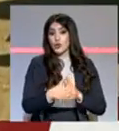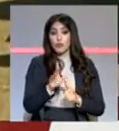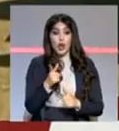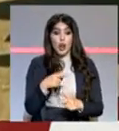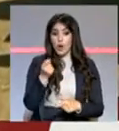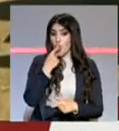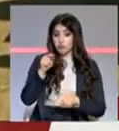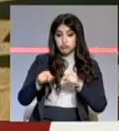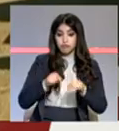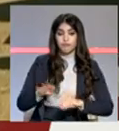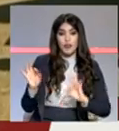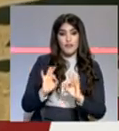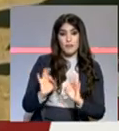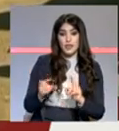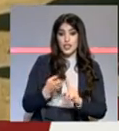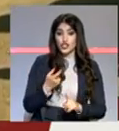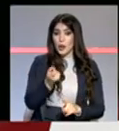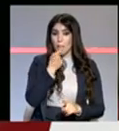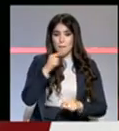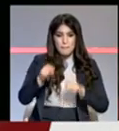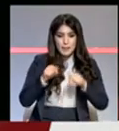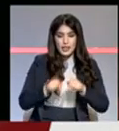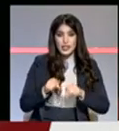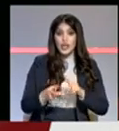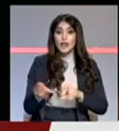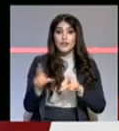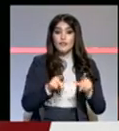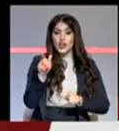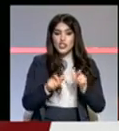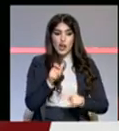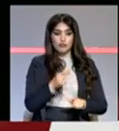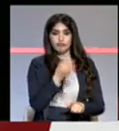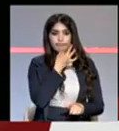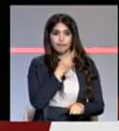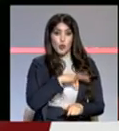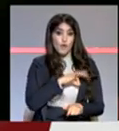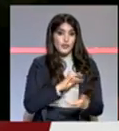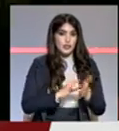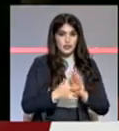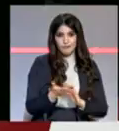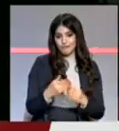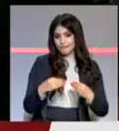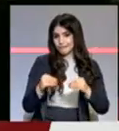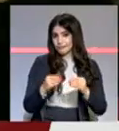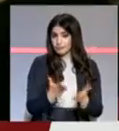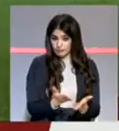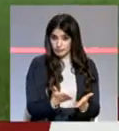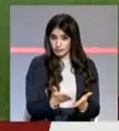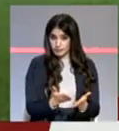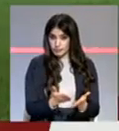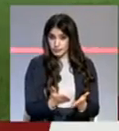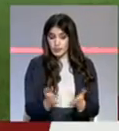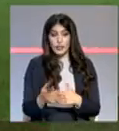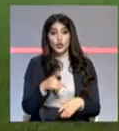توفر الكميات اللازمة من سماد الأمونيتر فضلا عن ظاهرة الاحتكار التي قد تطال عملية التوزيع. الجمع في حاجه